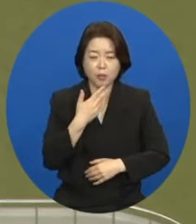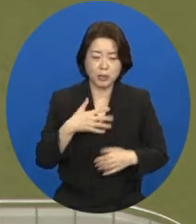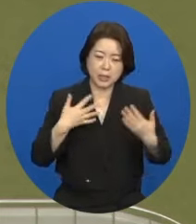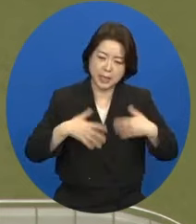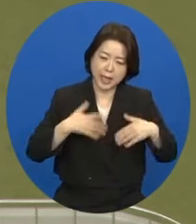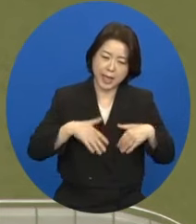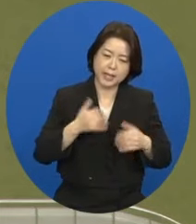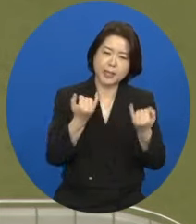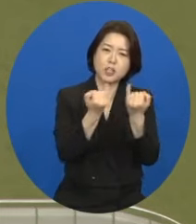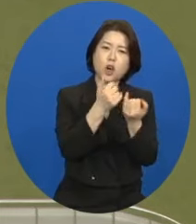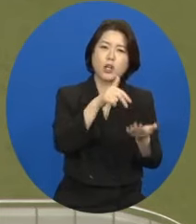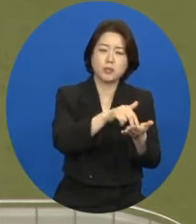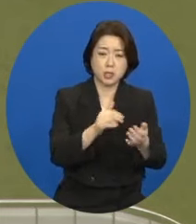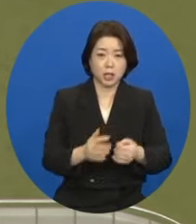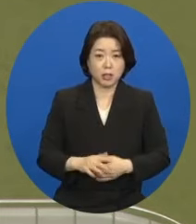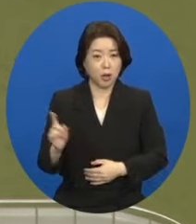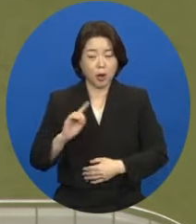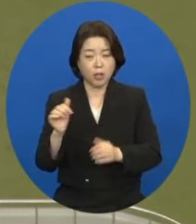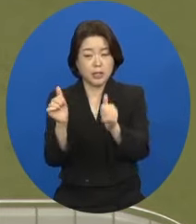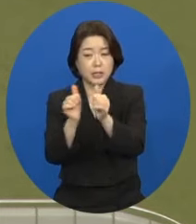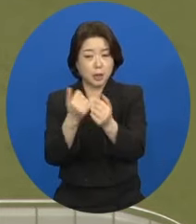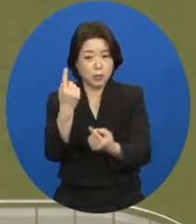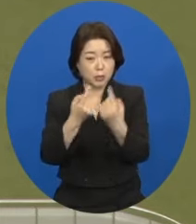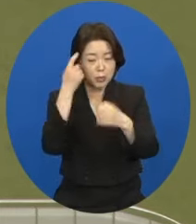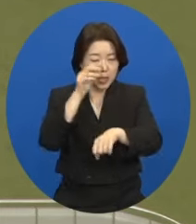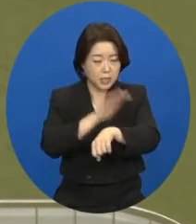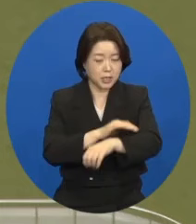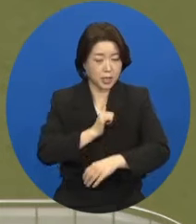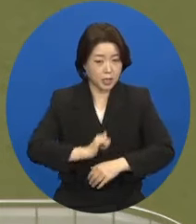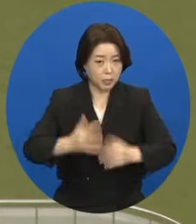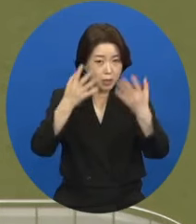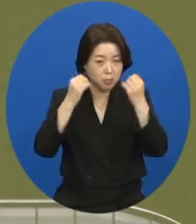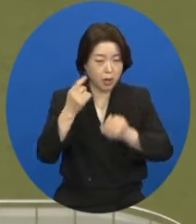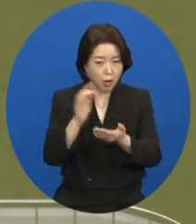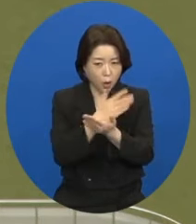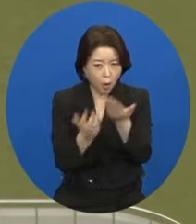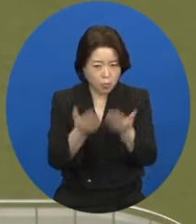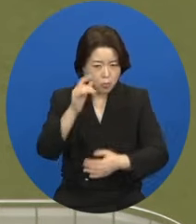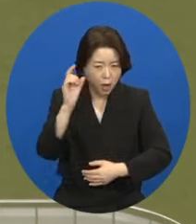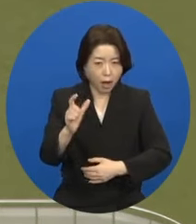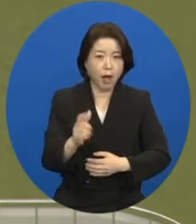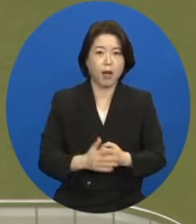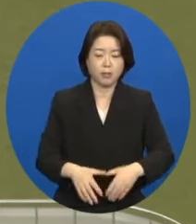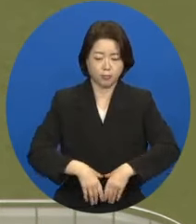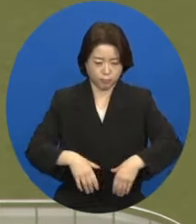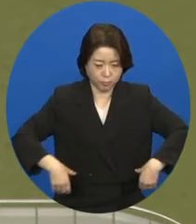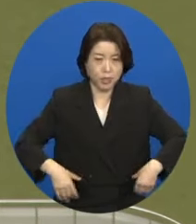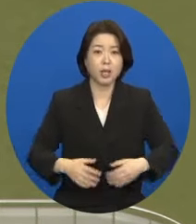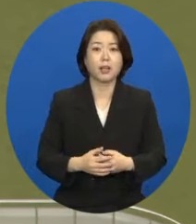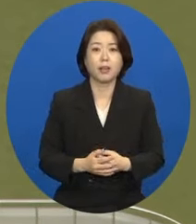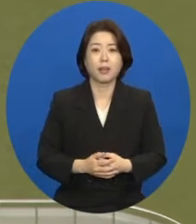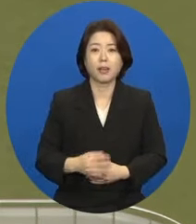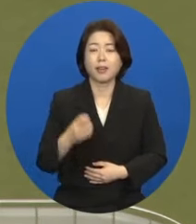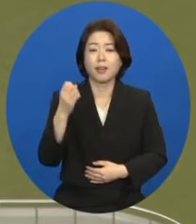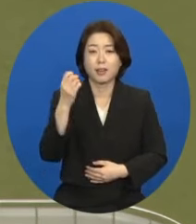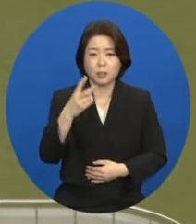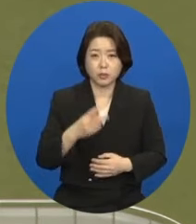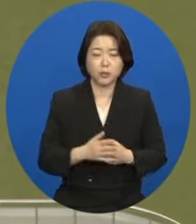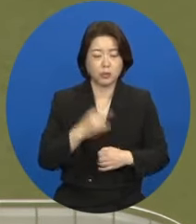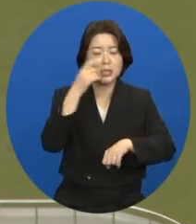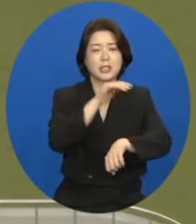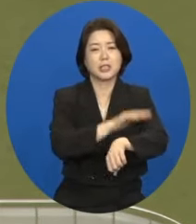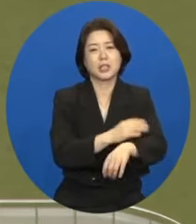어느 남자들보다 지혜롭고 인내심이 많으며 분별력이 있으며 담대하며